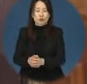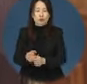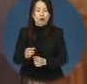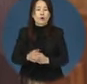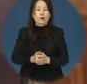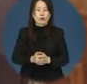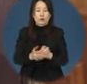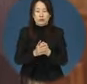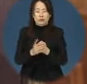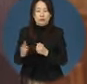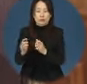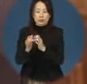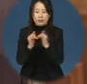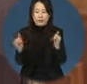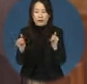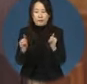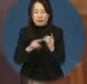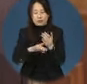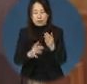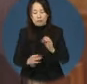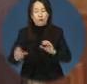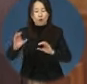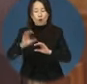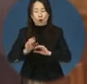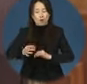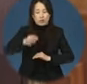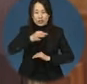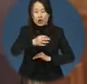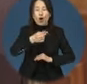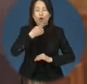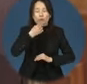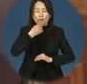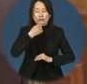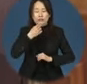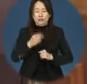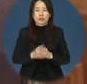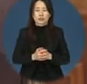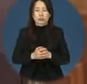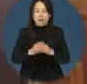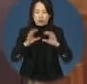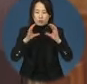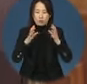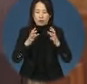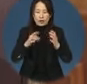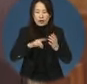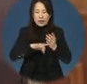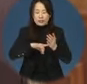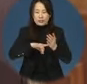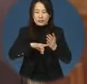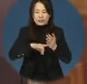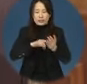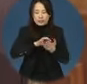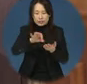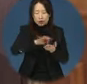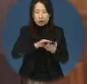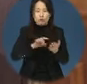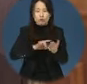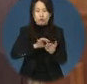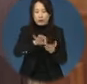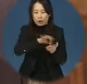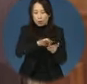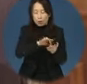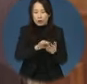세금을 하나도 더 내지 않고 그동안 국가가 국가적으로 쓰던 것을 기획 13조 8000억 정도를